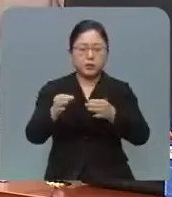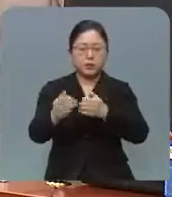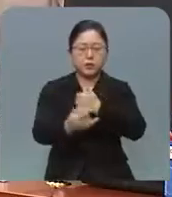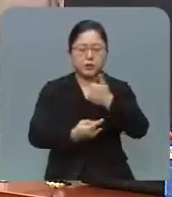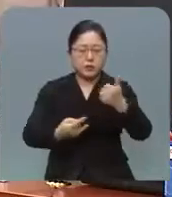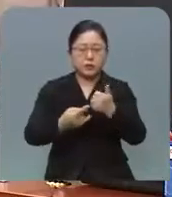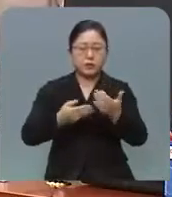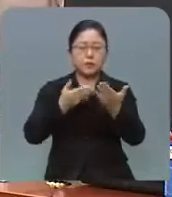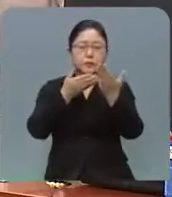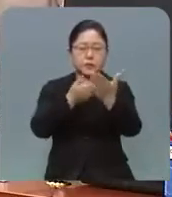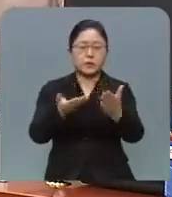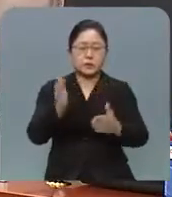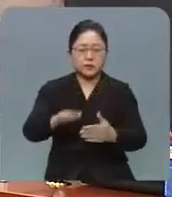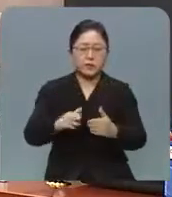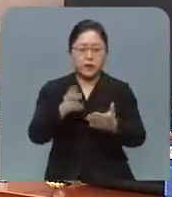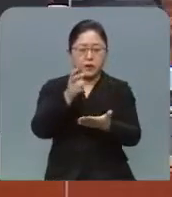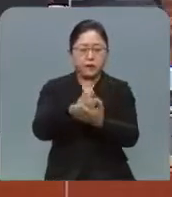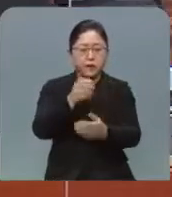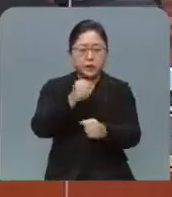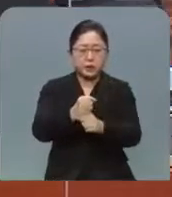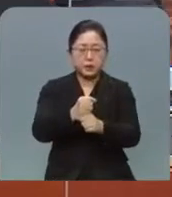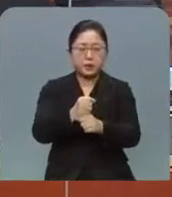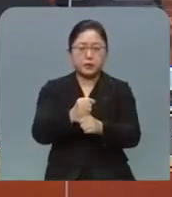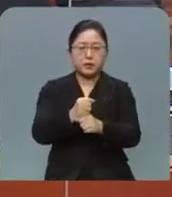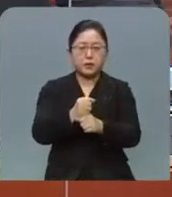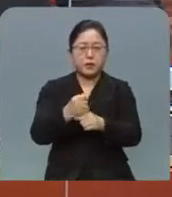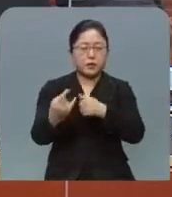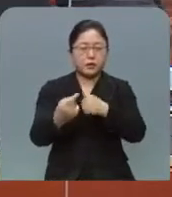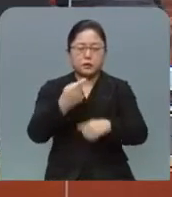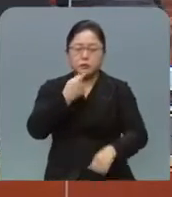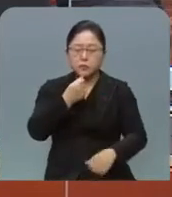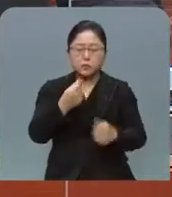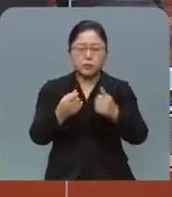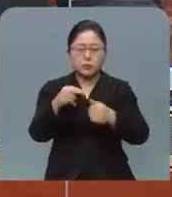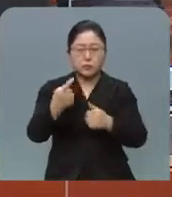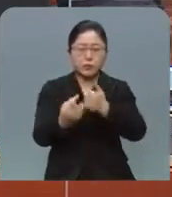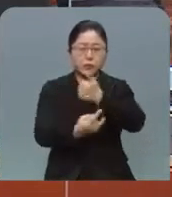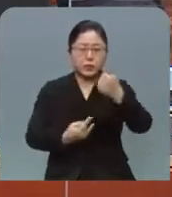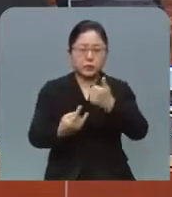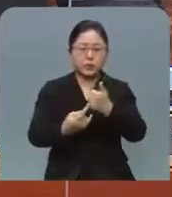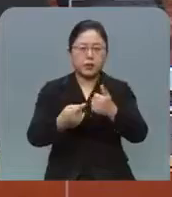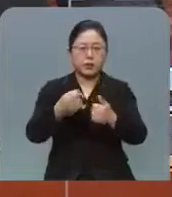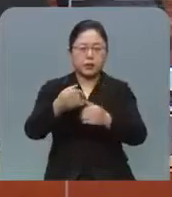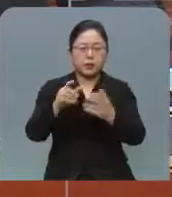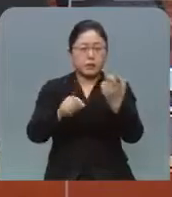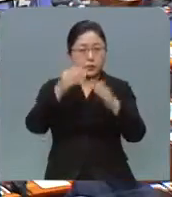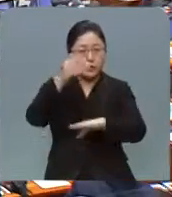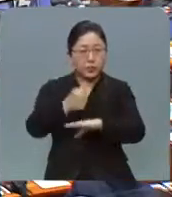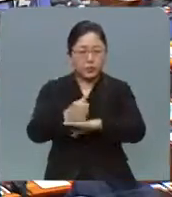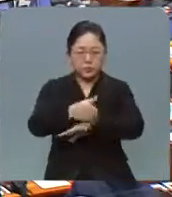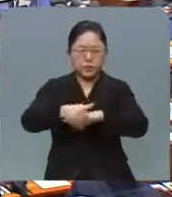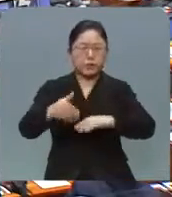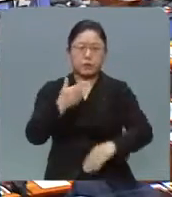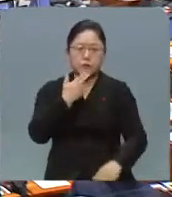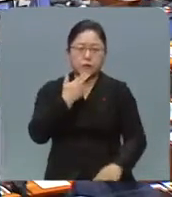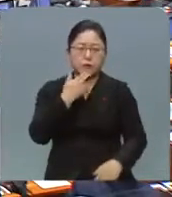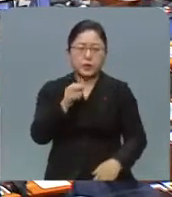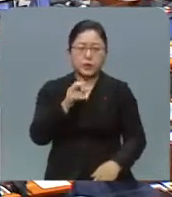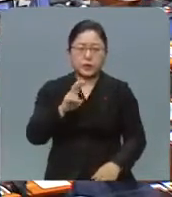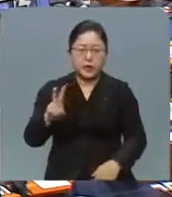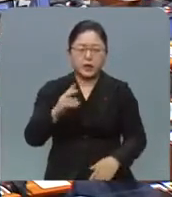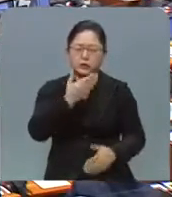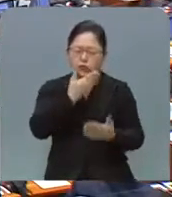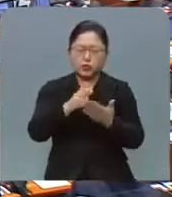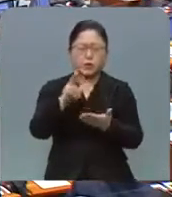산업통상자원중소벤처기업위원회에 상정됐지만 법 제정에 필요한 소위원회는 연말까지도 일정이 잡혀있지 않습니다. 여야의 쟁점